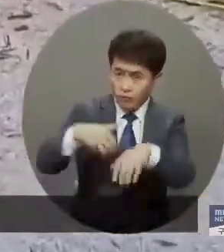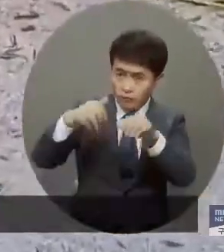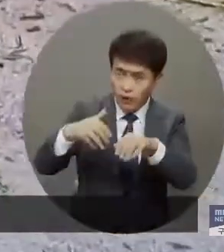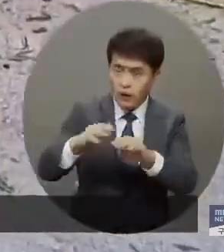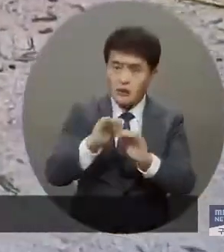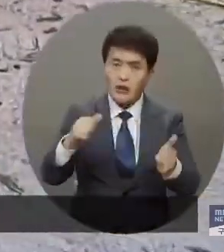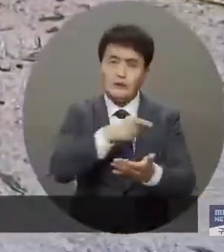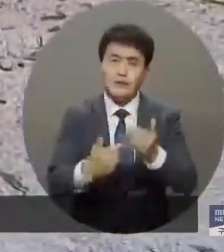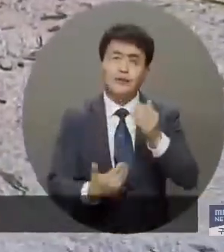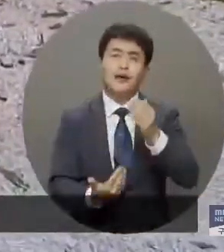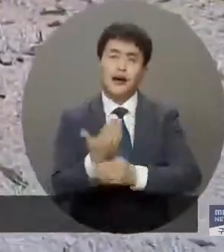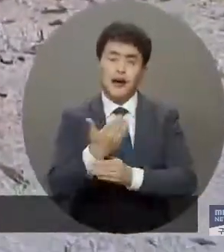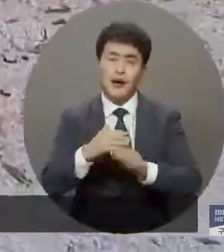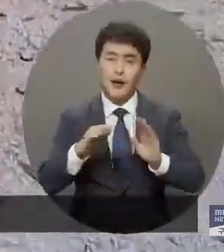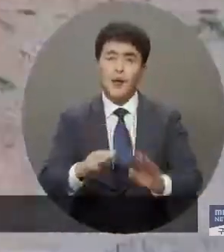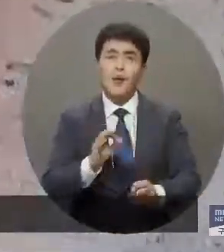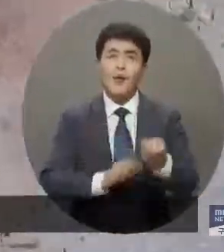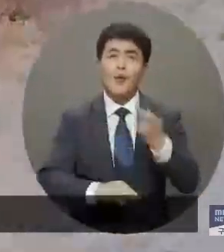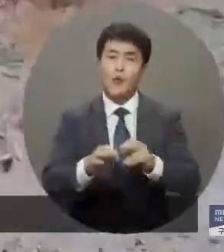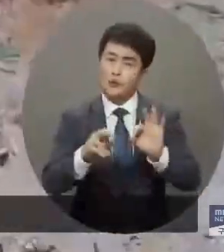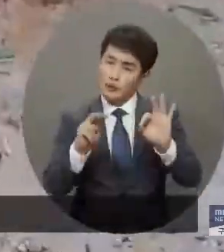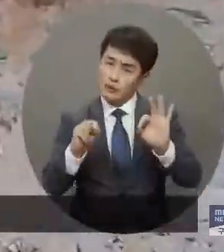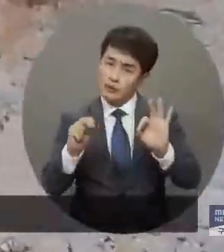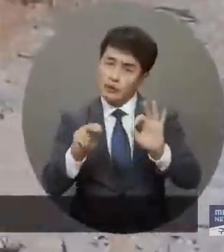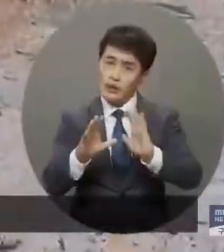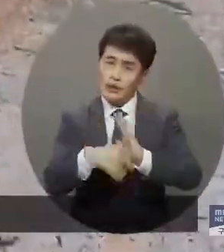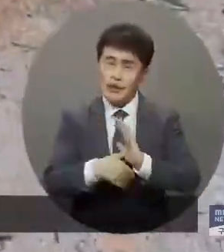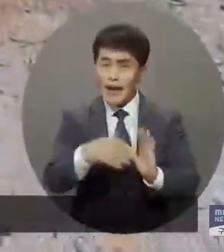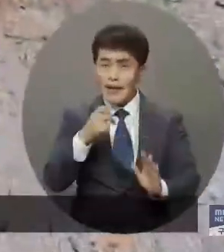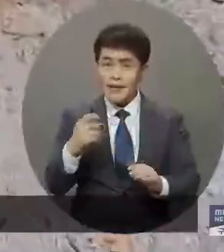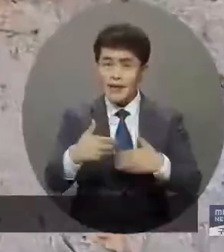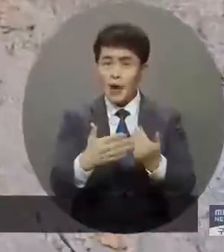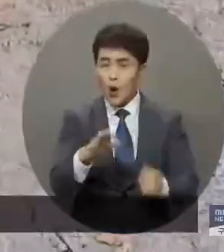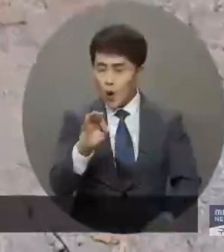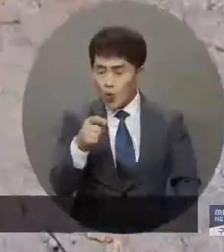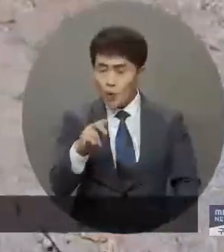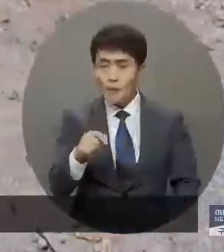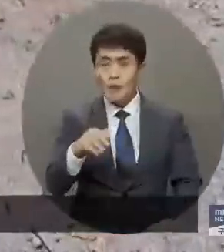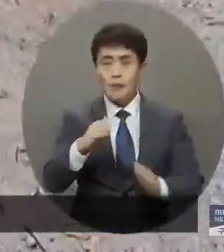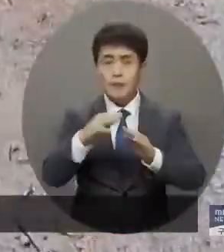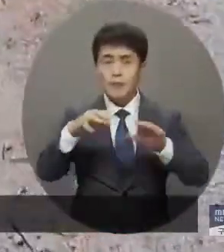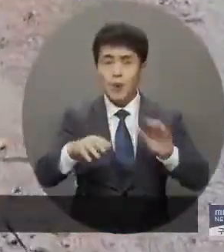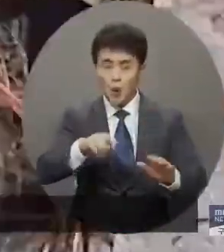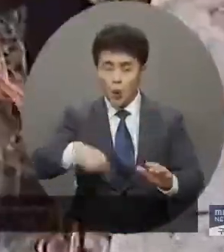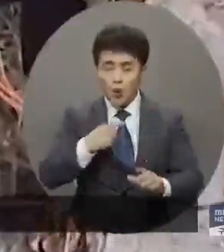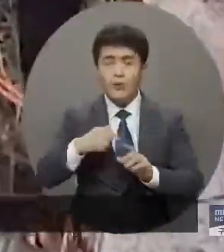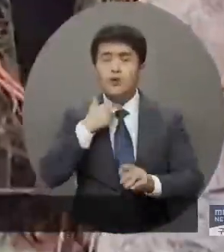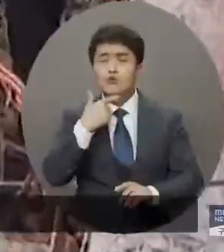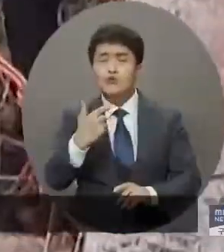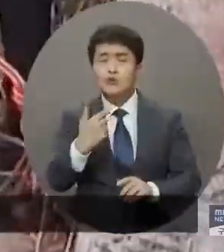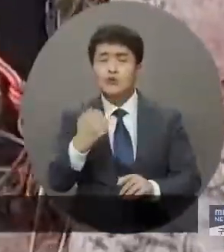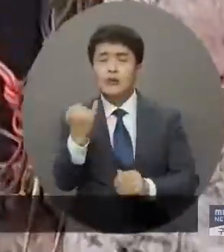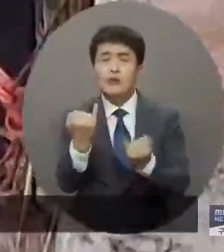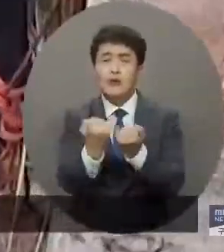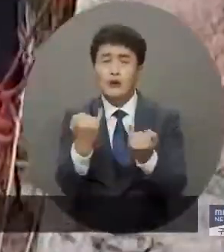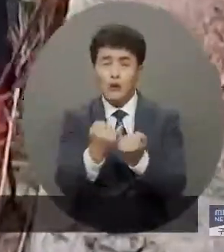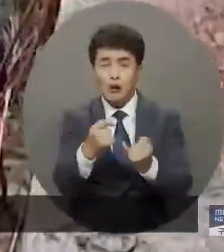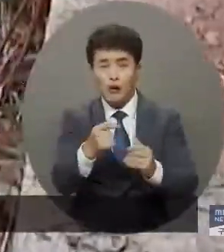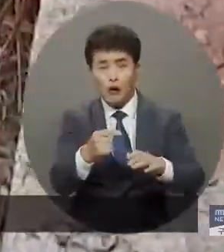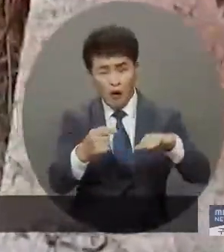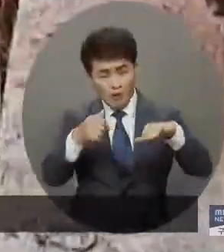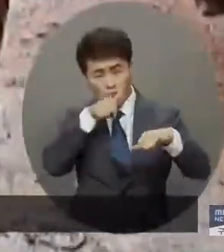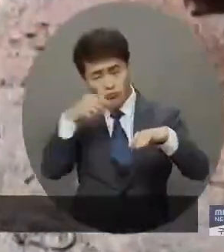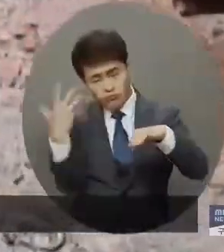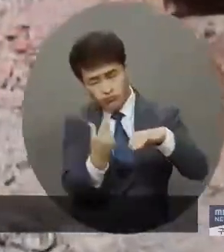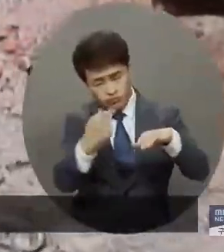인명피해도 발생했습니다. 오늘 오전 10시 반쯤 익산시 웅표면의 한 마을에서 홀로 살던 60대 남성이 배수로에서 숨진